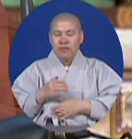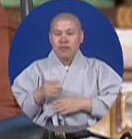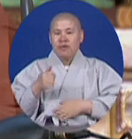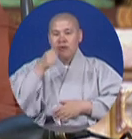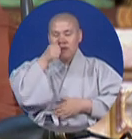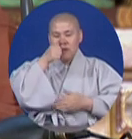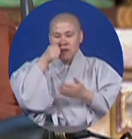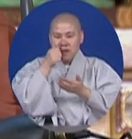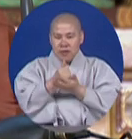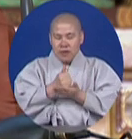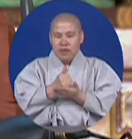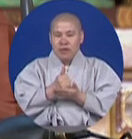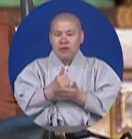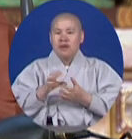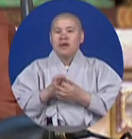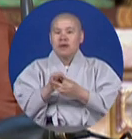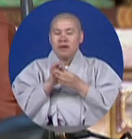오는 것이지